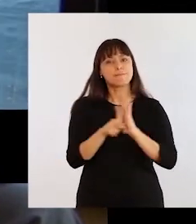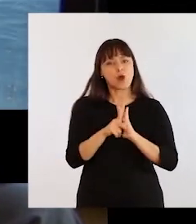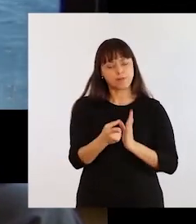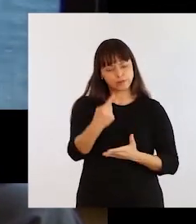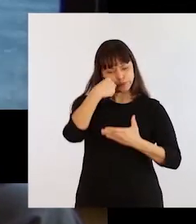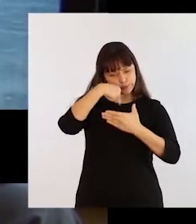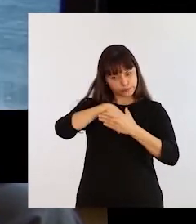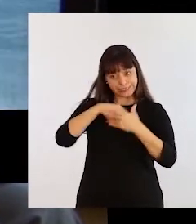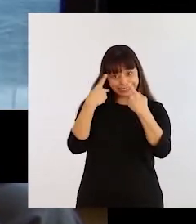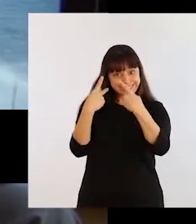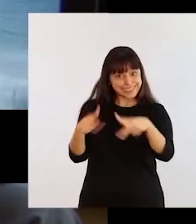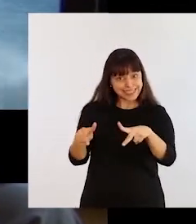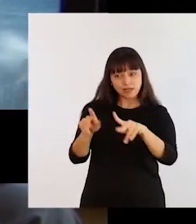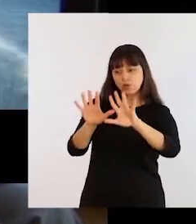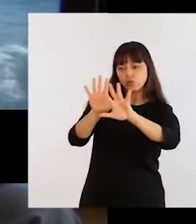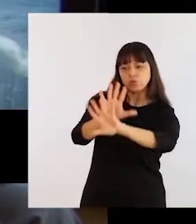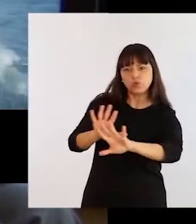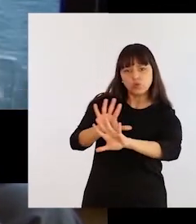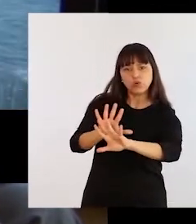quelqu'un a le droit